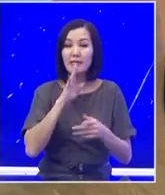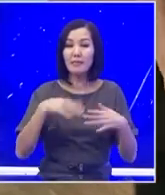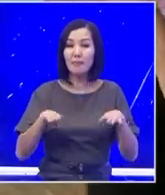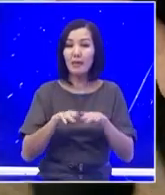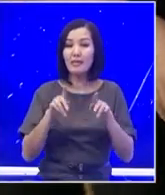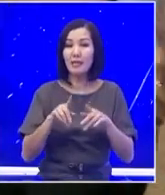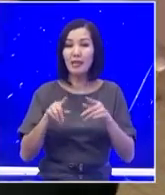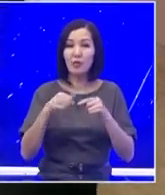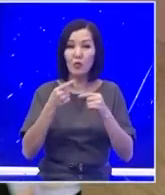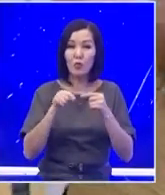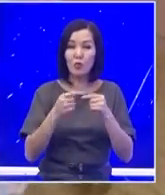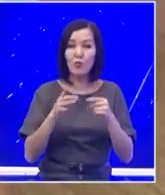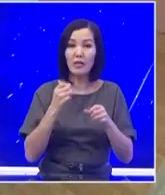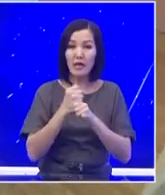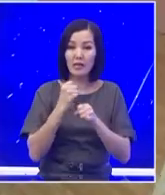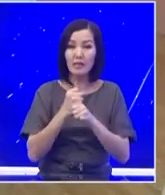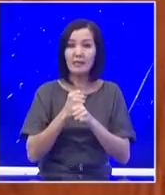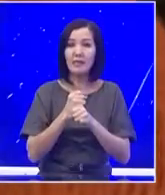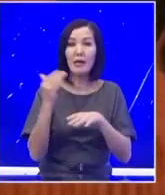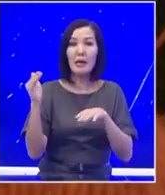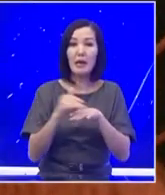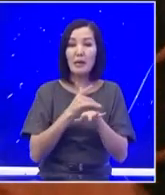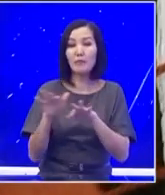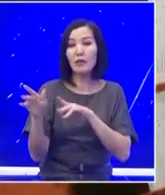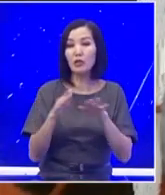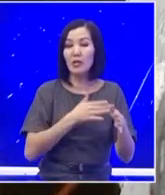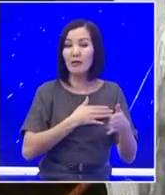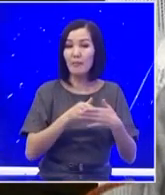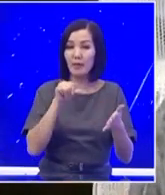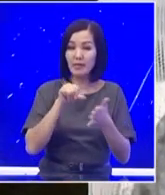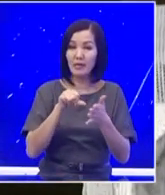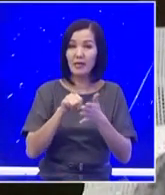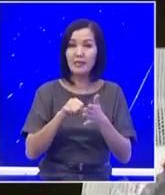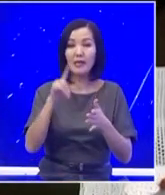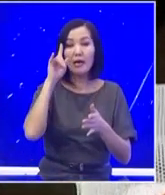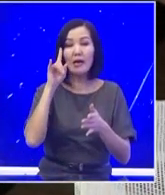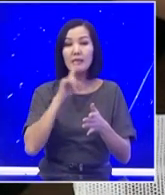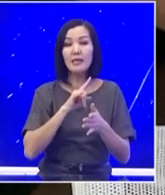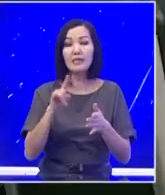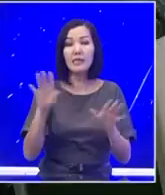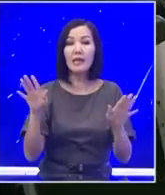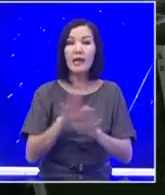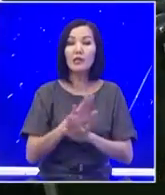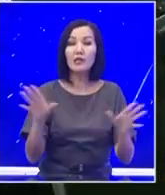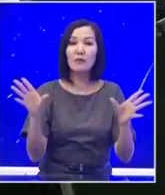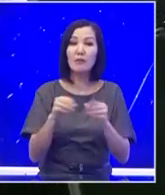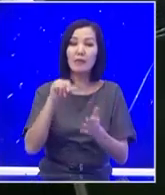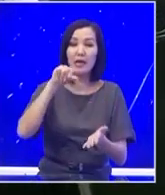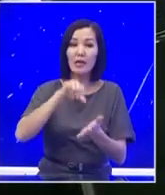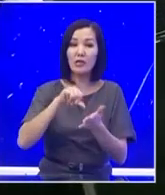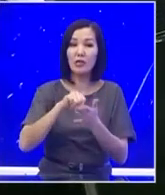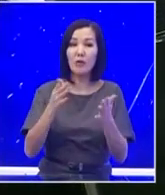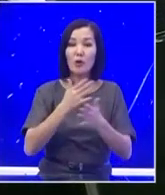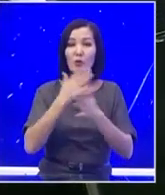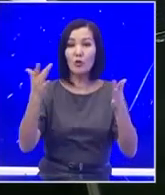сияқты тоқумен айналысады. Сонымен қатар қайырымдылық шараларында да белсенді. Сондай-ақ Қазақстан эстрадасының жұлдыздарымен бірге ән шырқап,